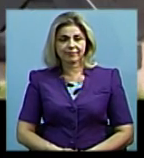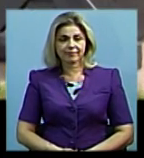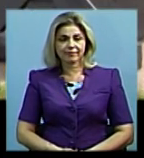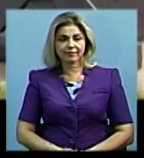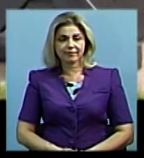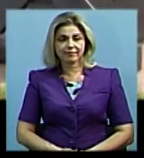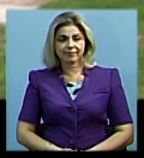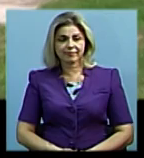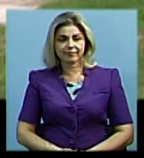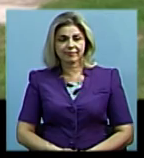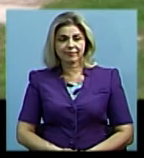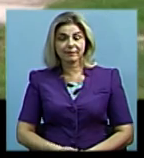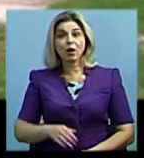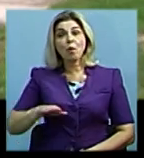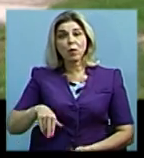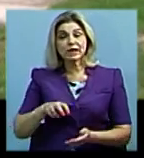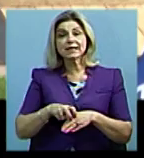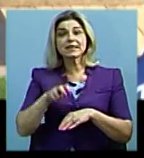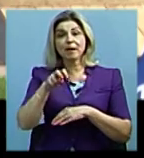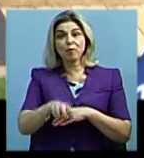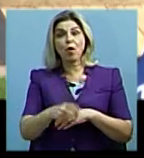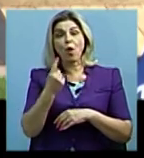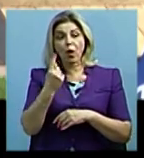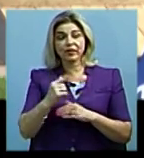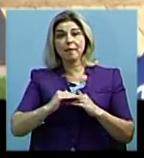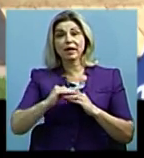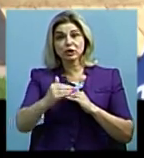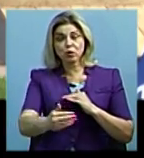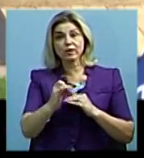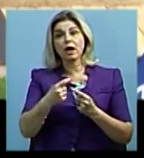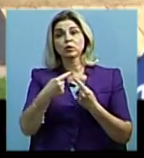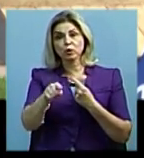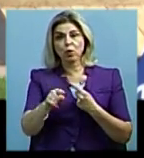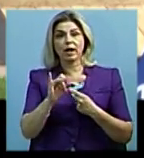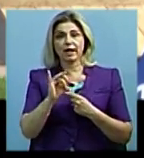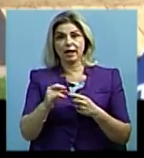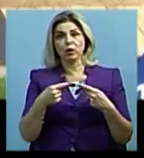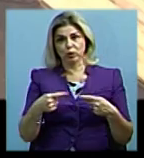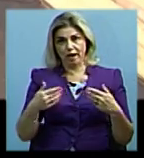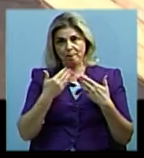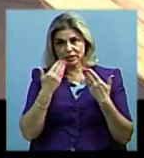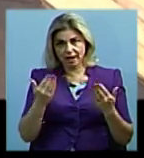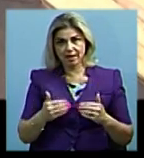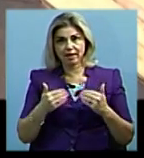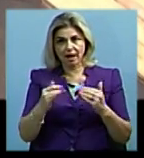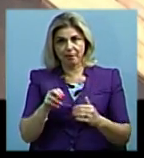Молодці! Потім стрибок з однієї перешкоди на іншу і віраж на шляху до двох останніх етапів.